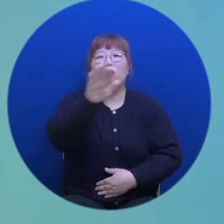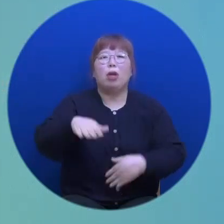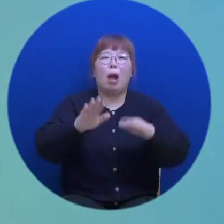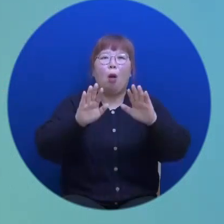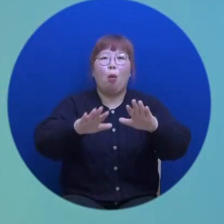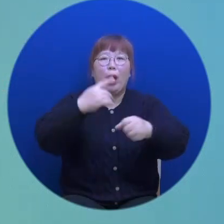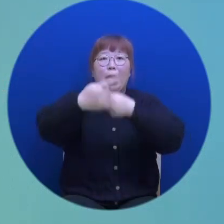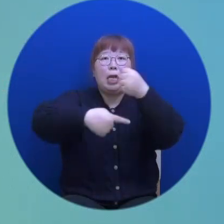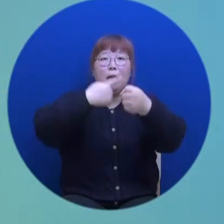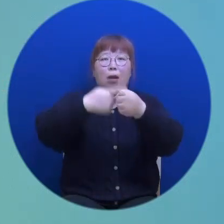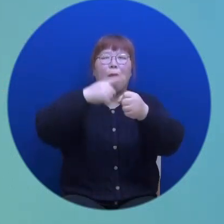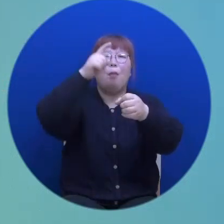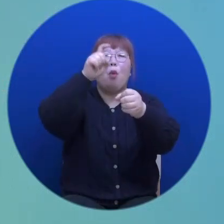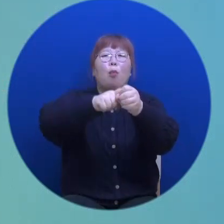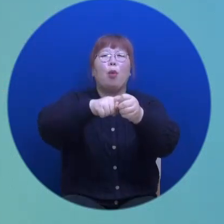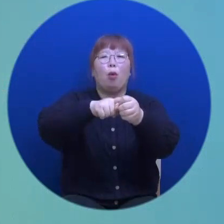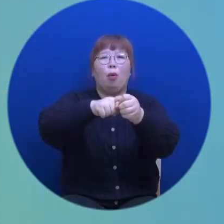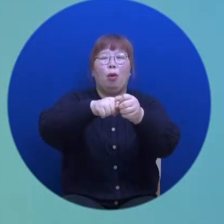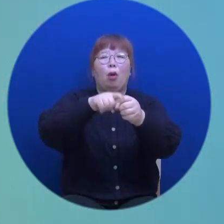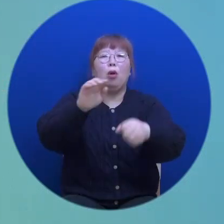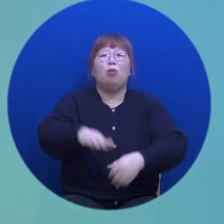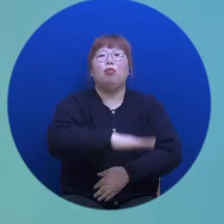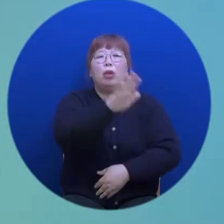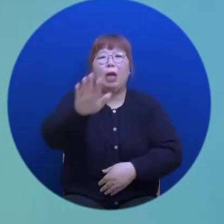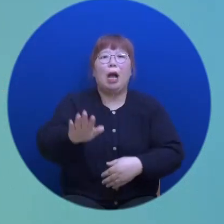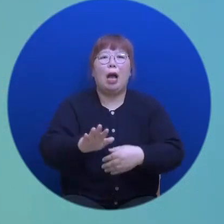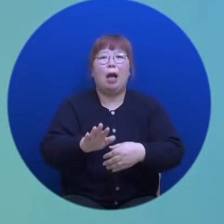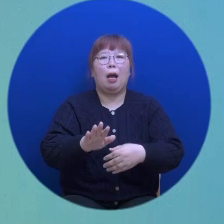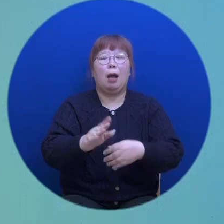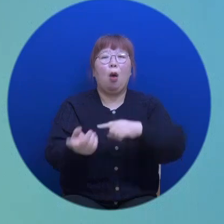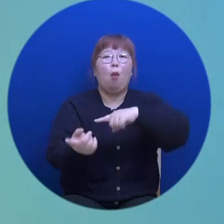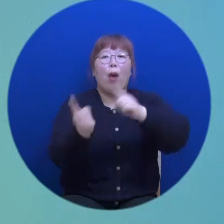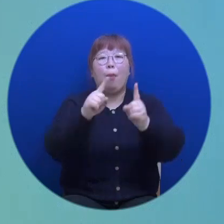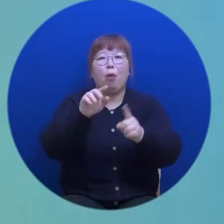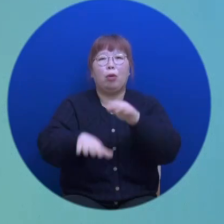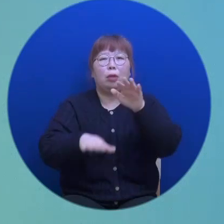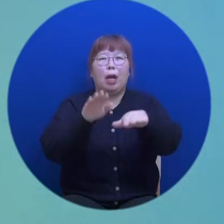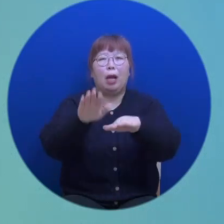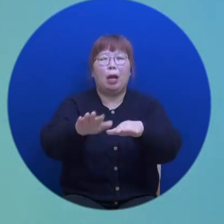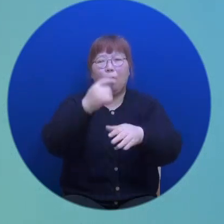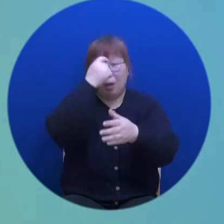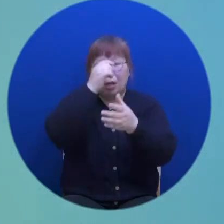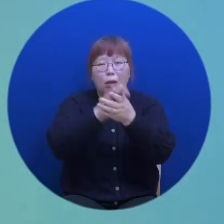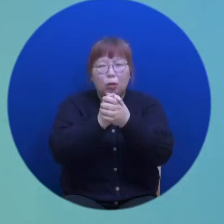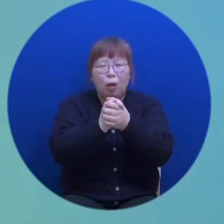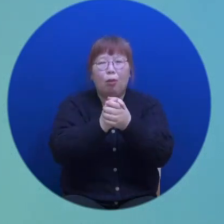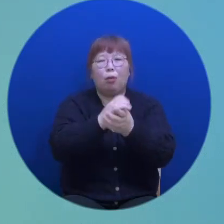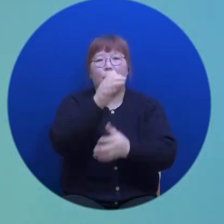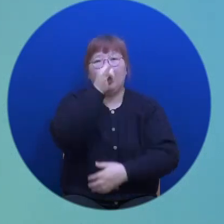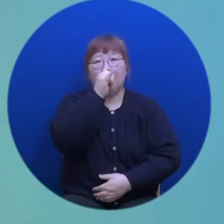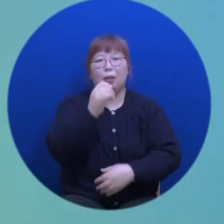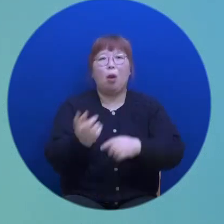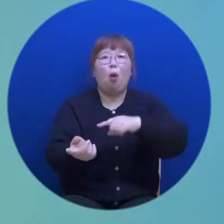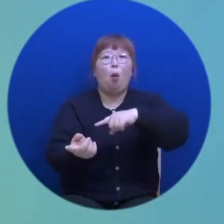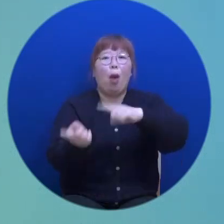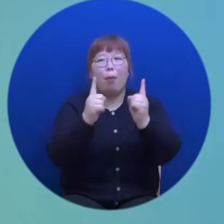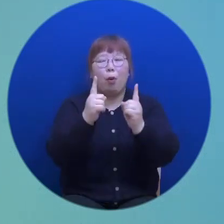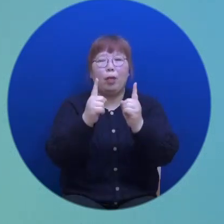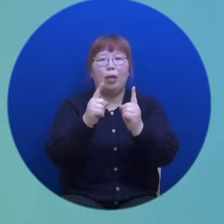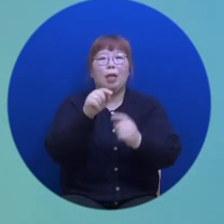목표로 잡고 있는, 우리가 회복으로 나아가며 기도하고 있는 그 회복이 바로